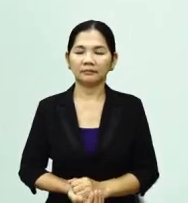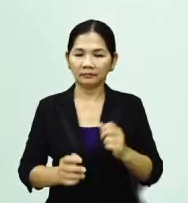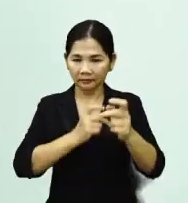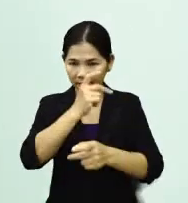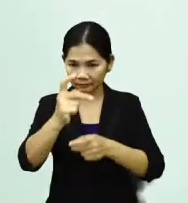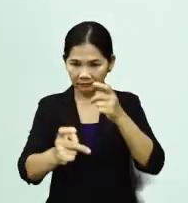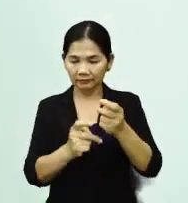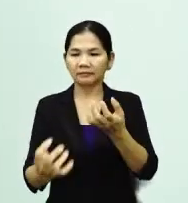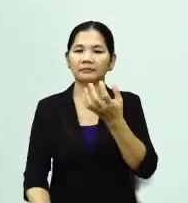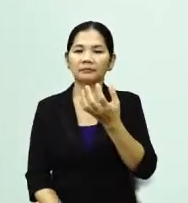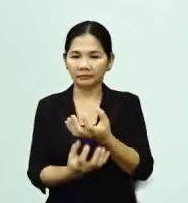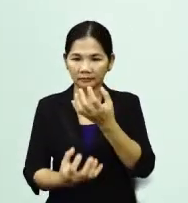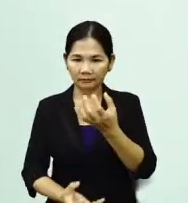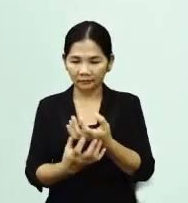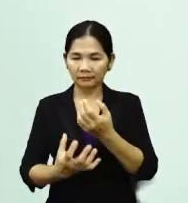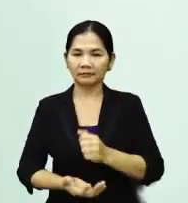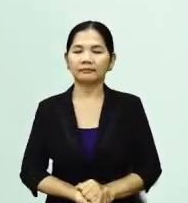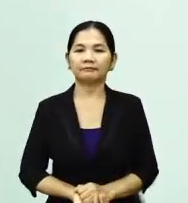Cường